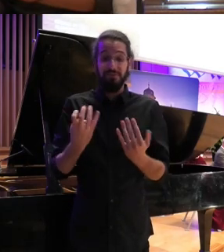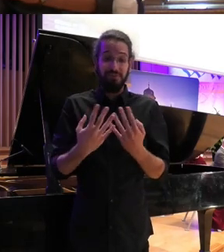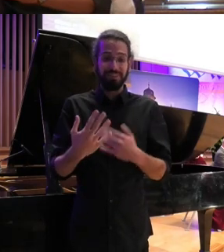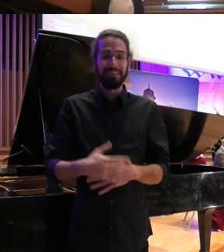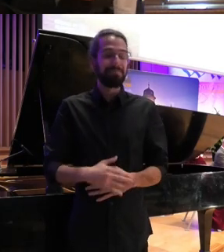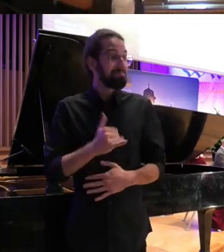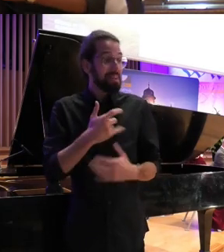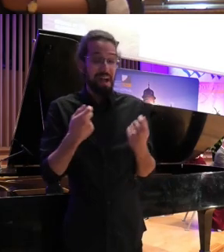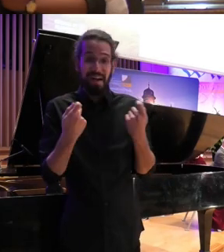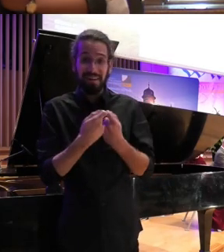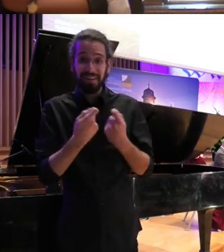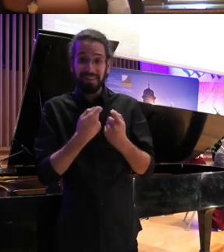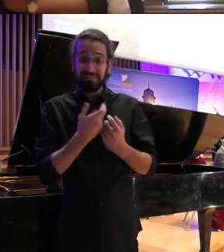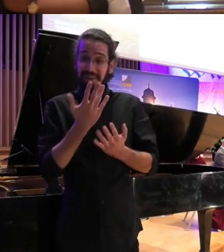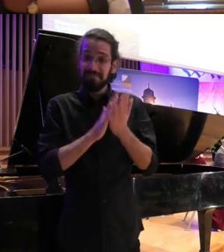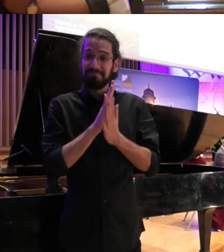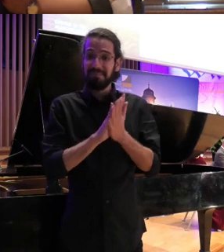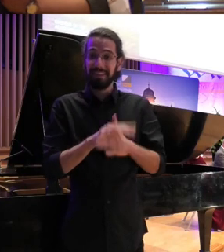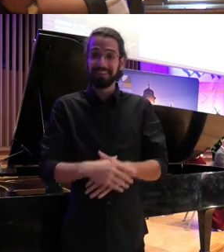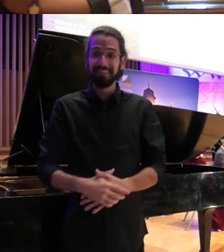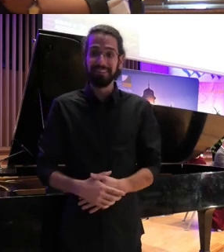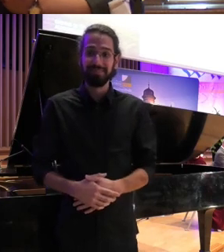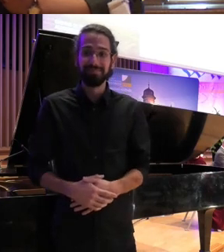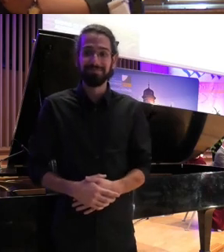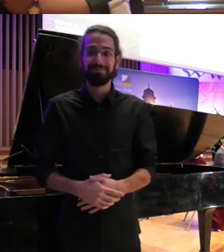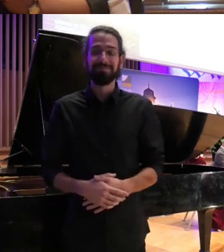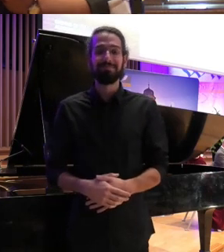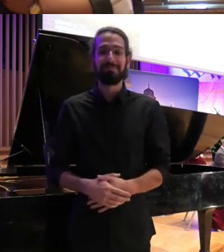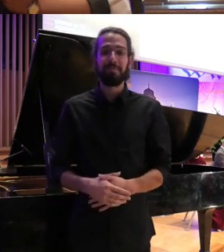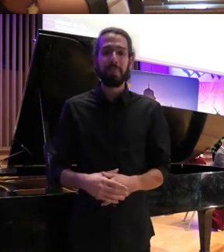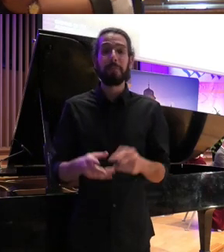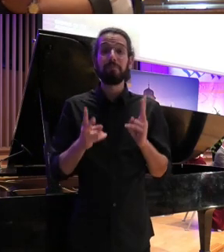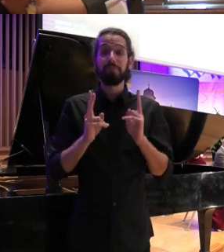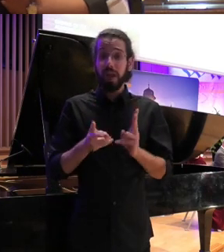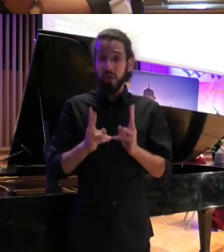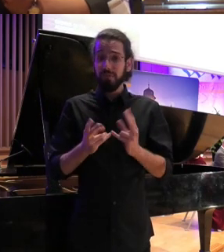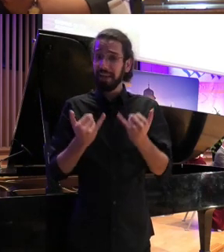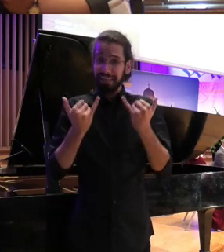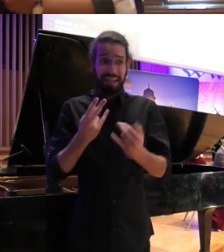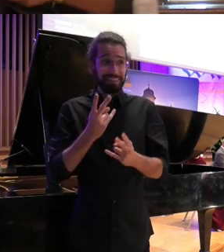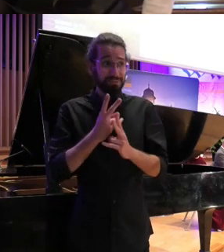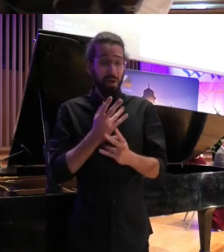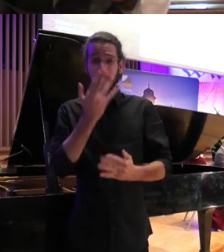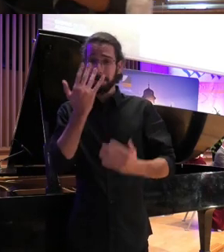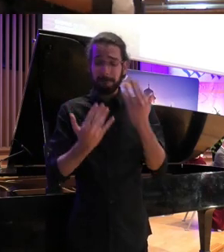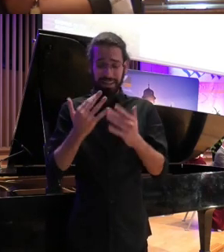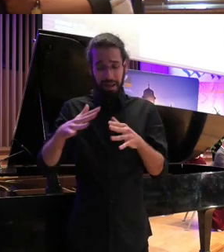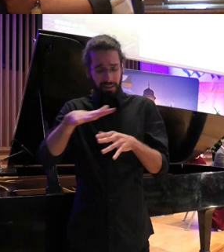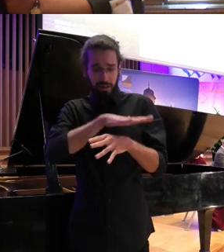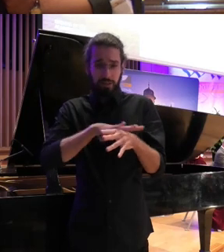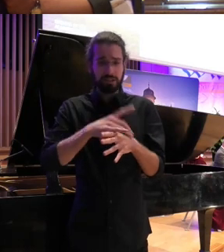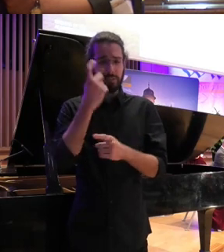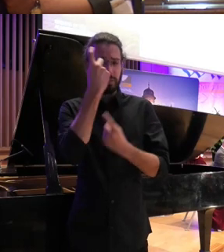hören, wie sich das wohl so ergeben hat. Auf jeden Fall gibt es ja bestimmt noch sehr viele offene Fragen in der Mathematik, mit denen sich